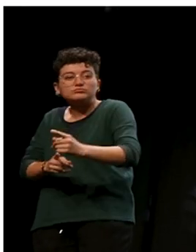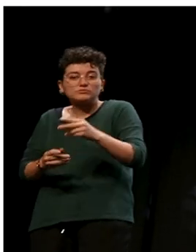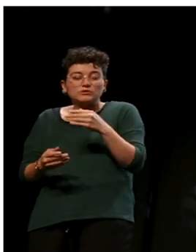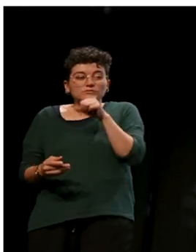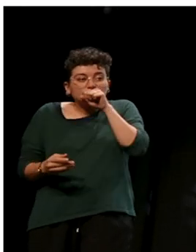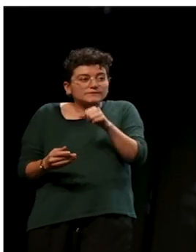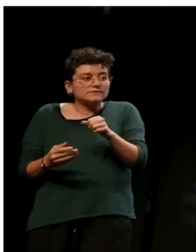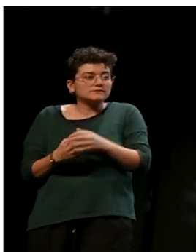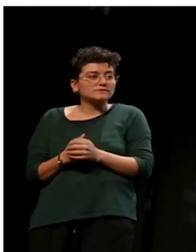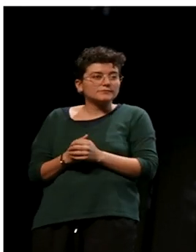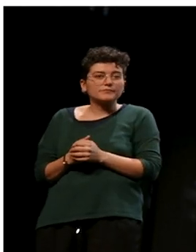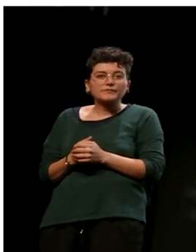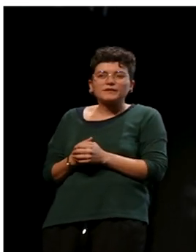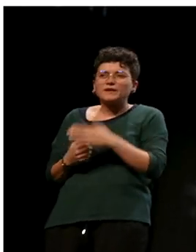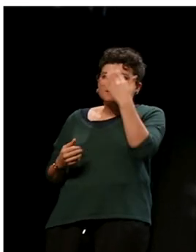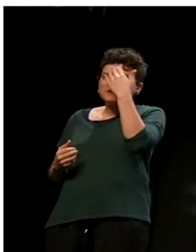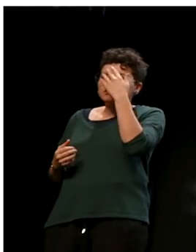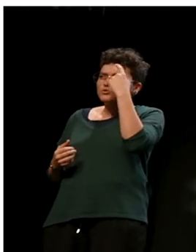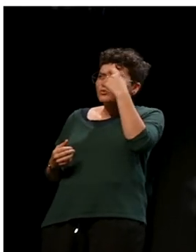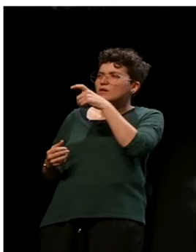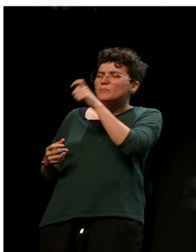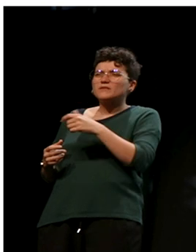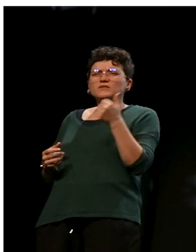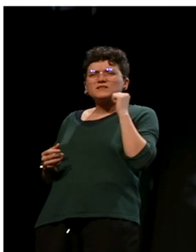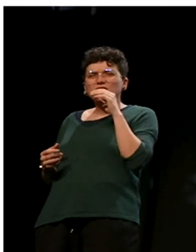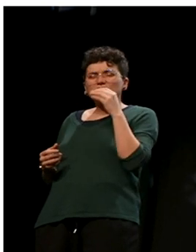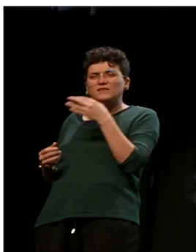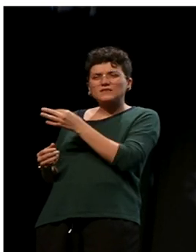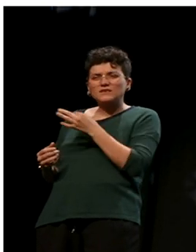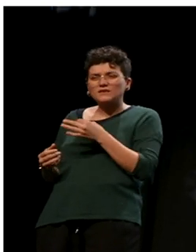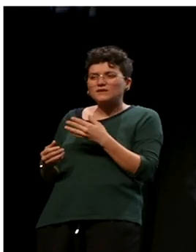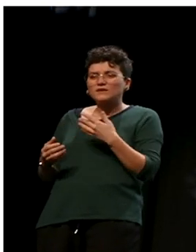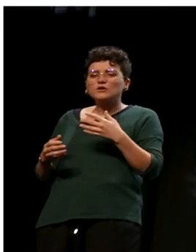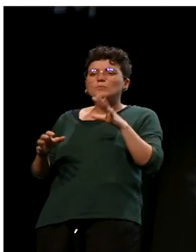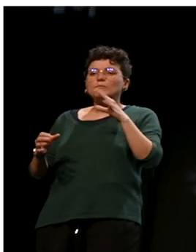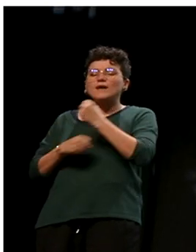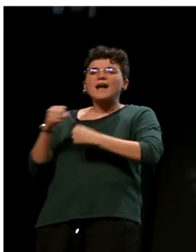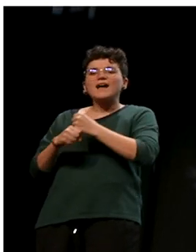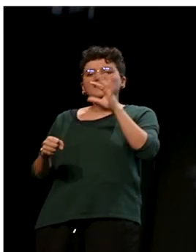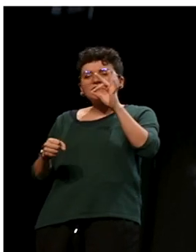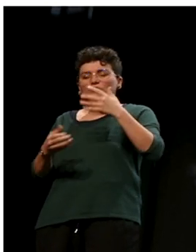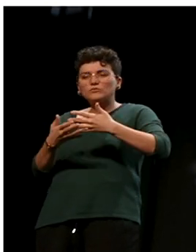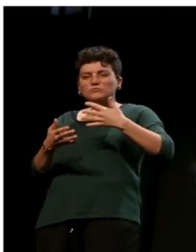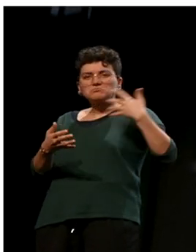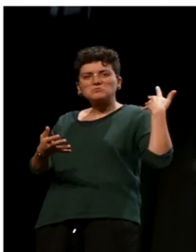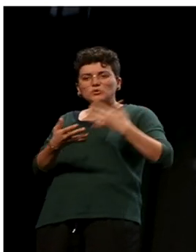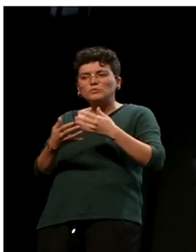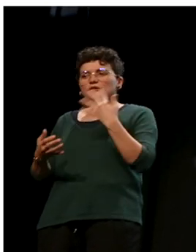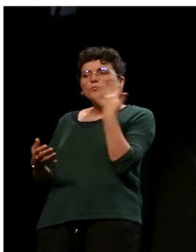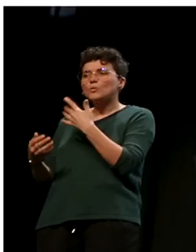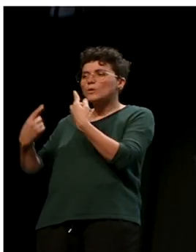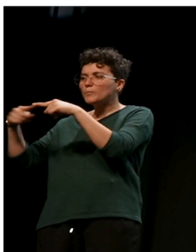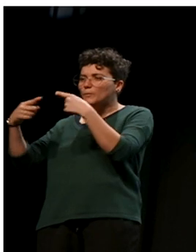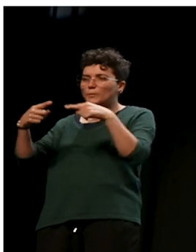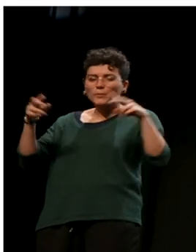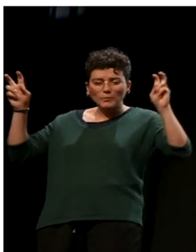on avait perdu genre, 50% des couleurs qui étaient utilisées. Et qu'en fait, est-ce que la créativité, alors oui, dans le monde du jeu, c'est particulier, mais au final, c'est la